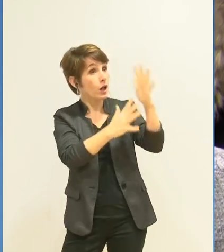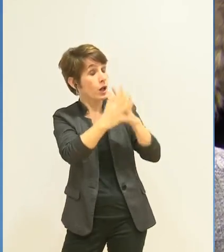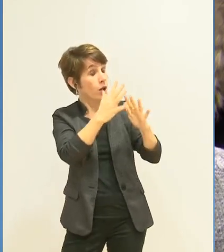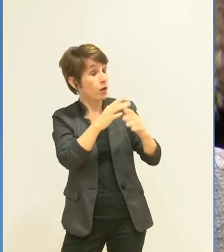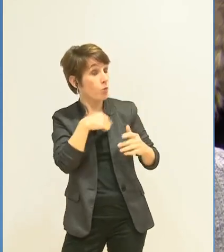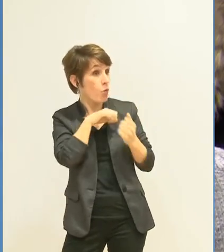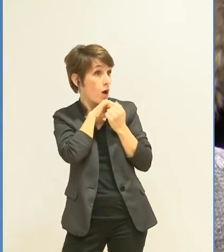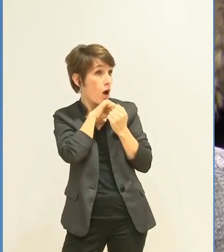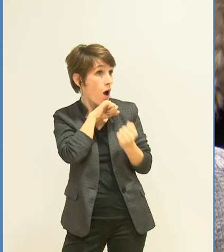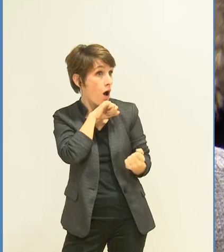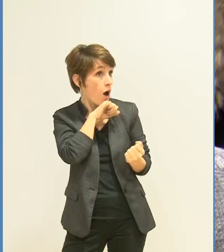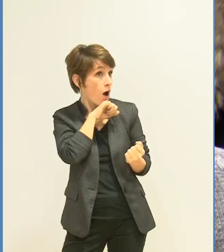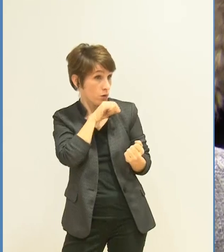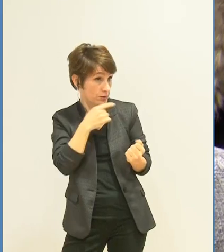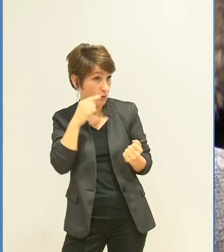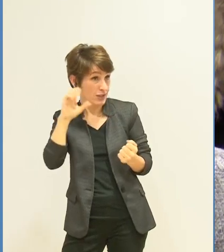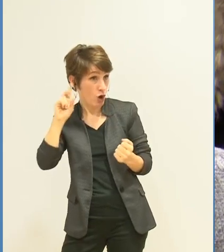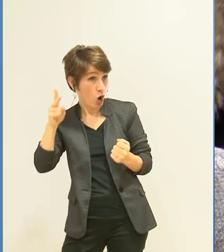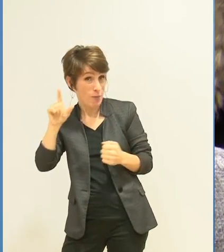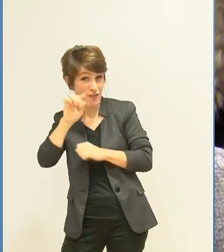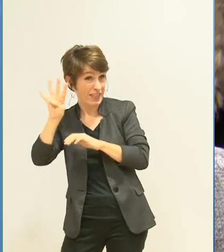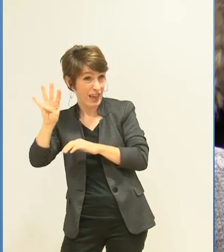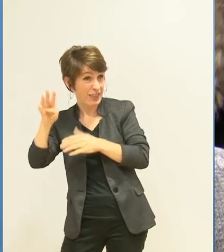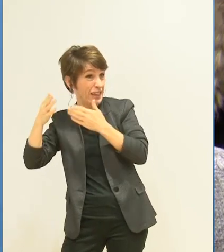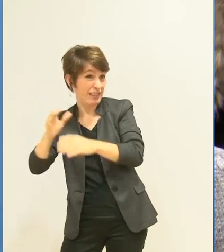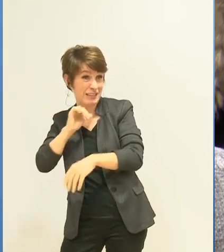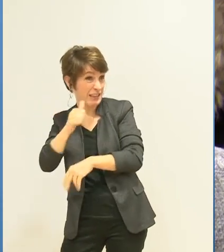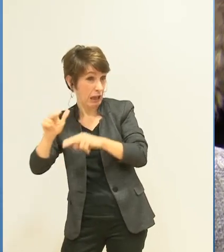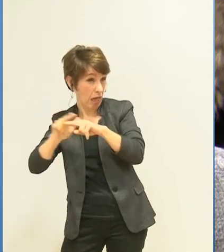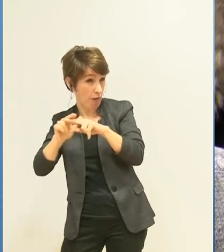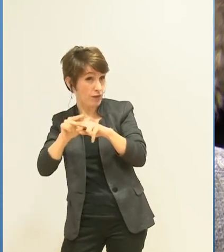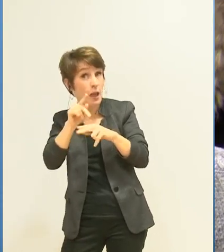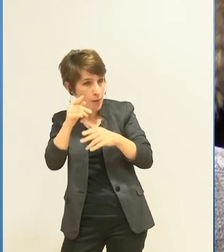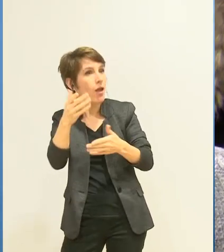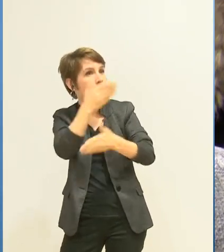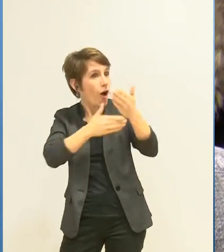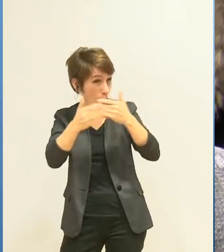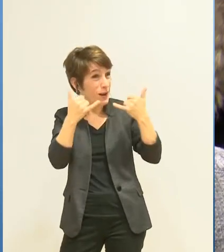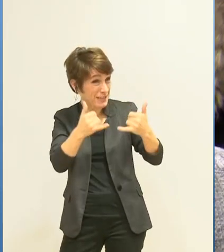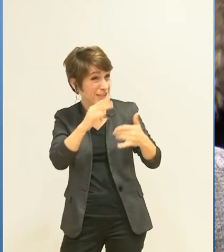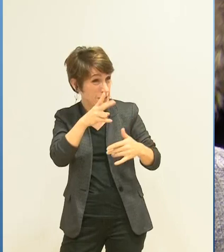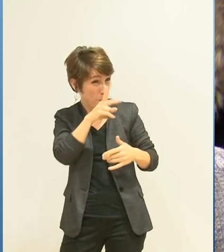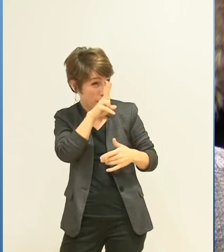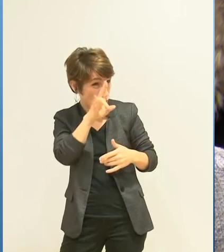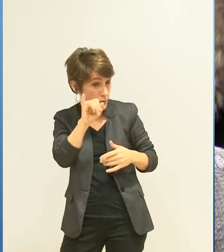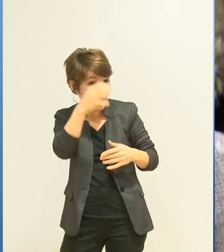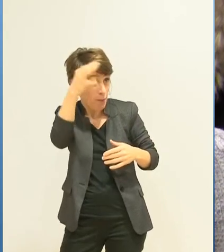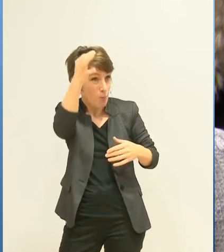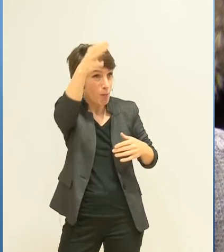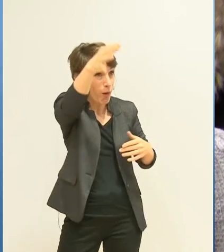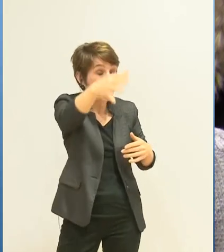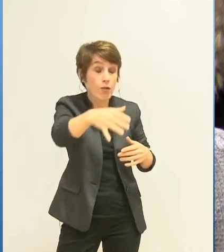vont avoir lieu dans le pays c'est ce que j'ai compris donc je pense que c'est un petit peu excessif la première des choses que qui me